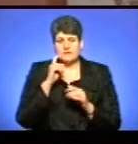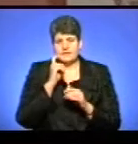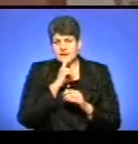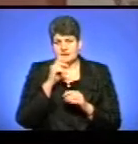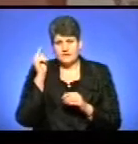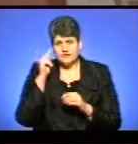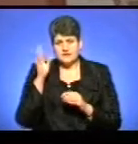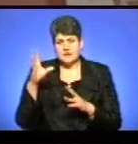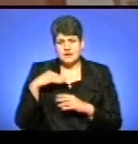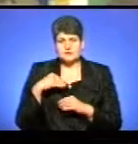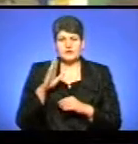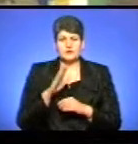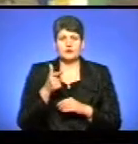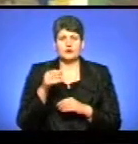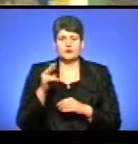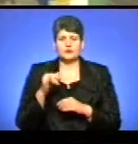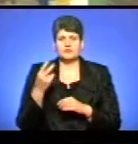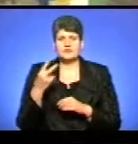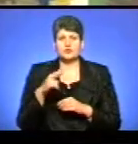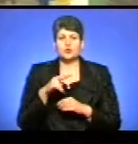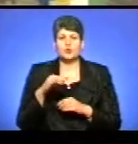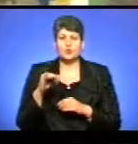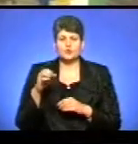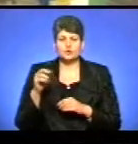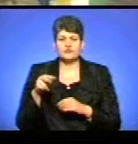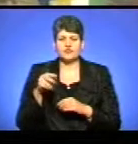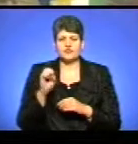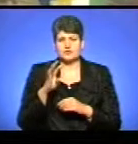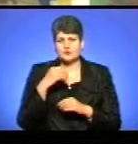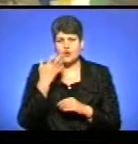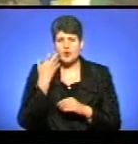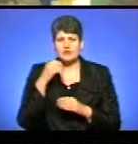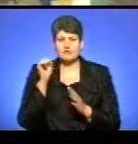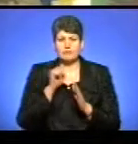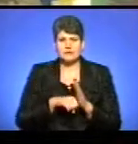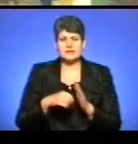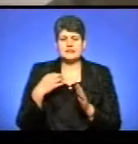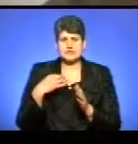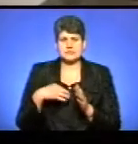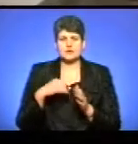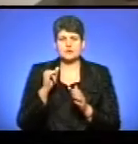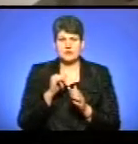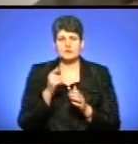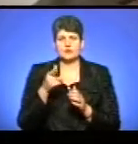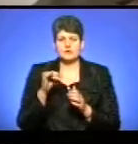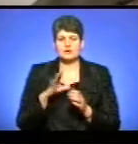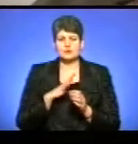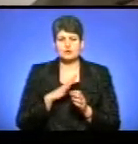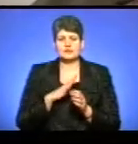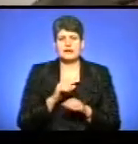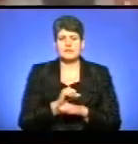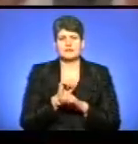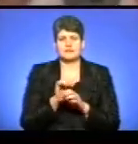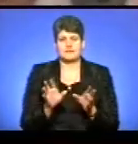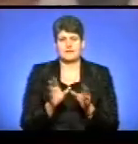навчався разом із Володимиром Голоднюком. 20 лютого 2014 року, коли вбили сина Устима Голоднюка, вони були на Майдані разом.